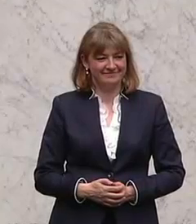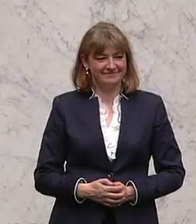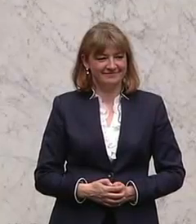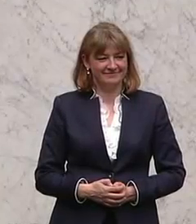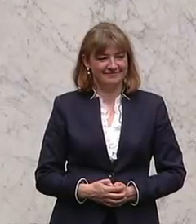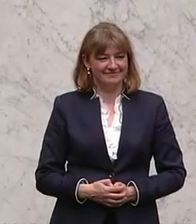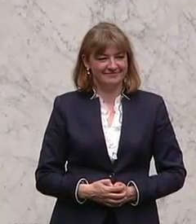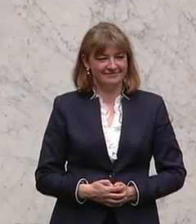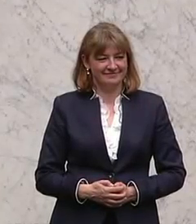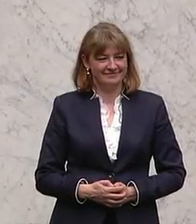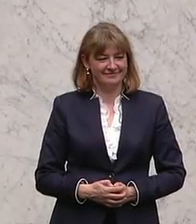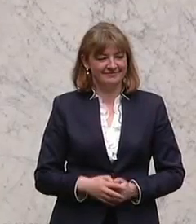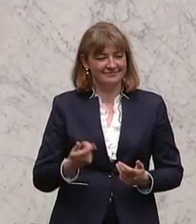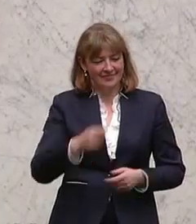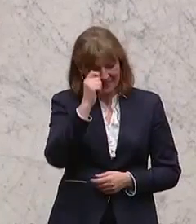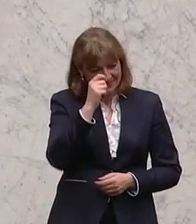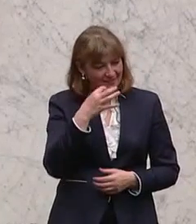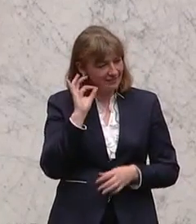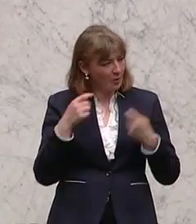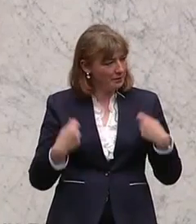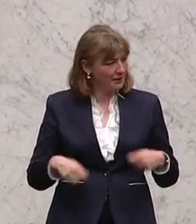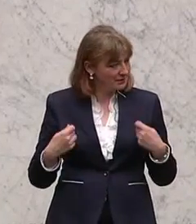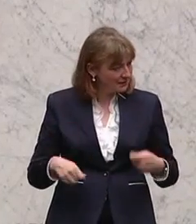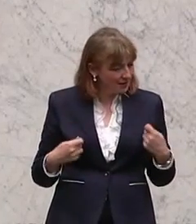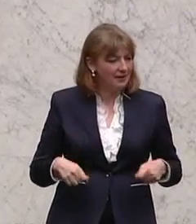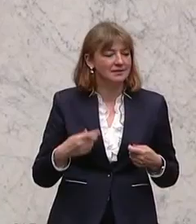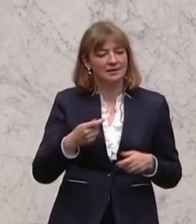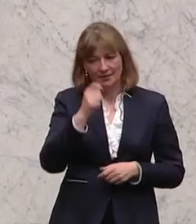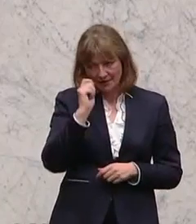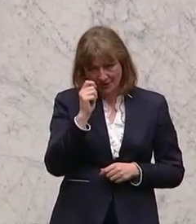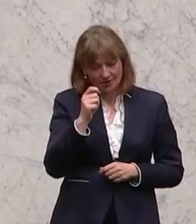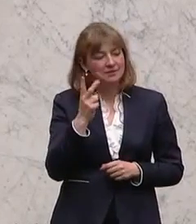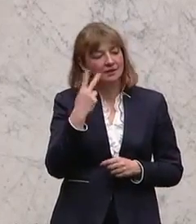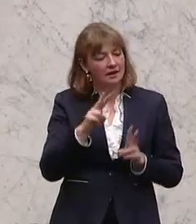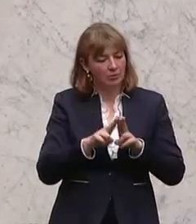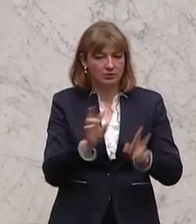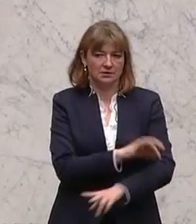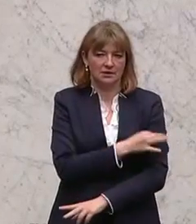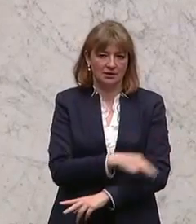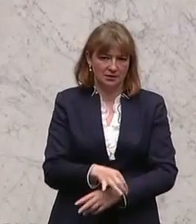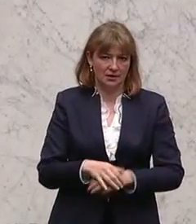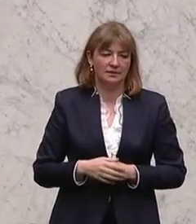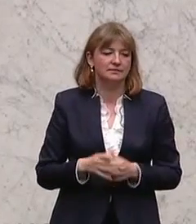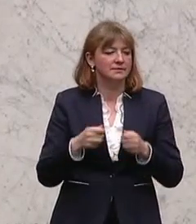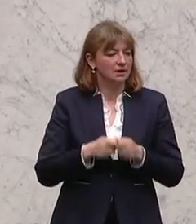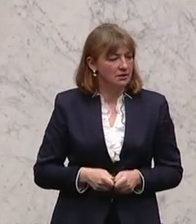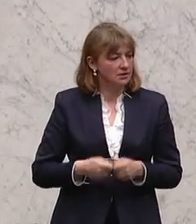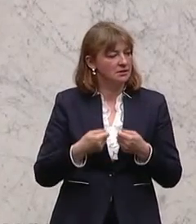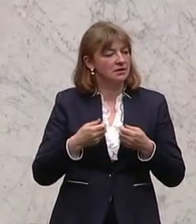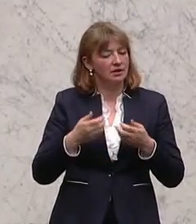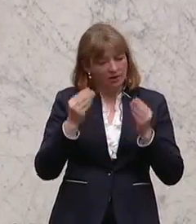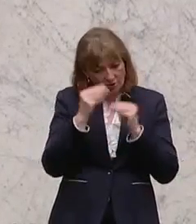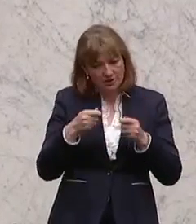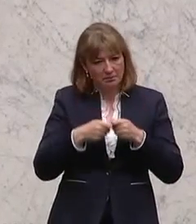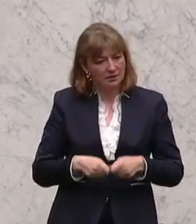Nächste Rednerin ist von Team Stronach Walter Dietrich. Geschätzter Herr Bundeskanzler, geschätzte Mitglieder der